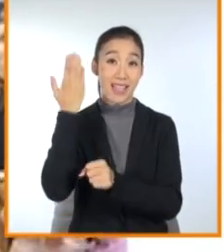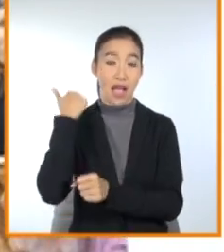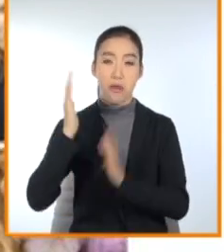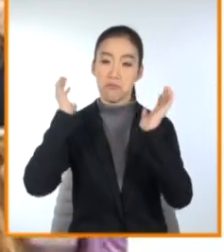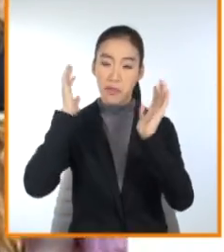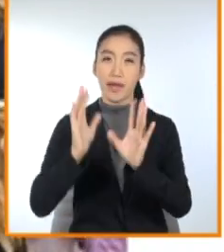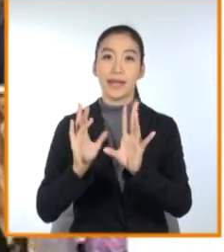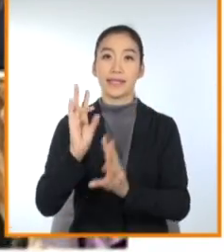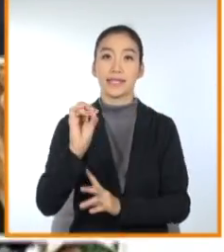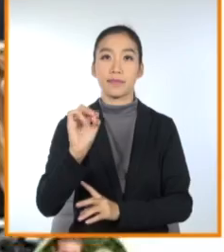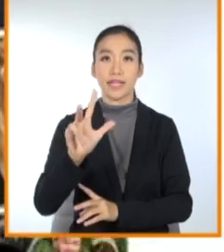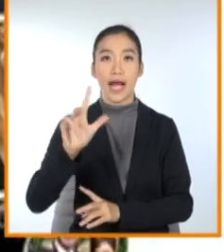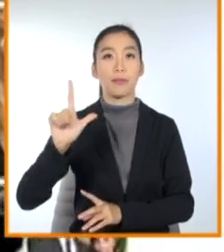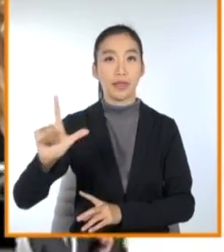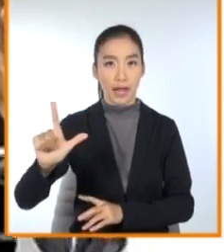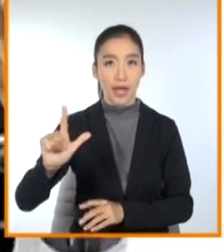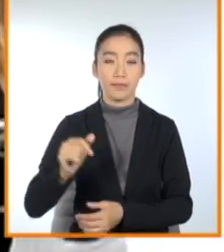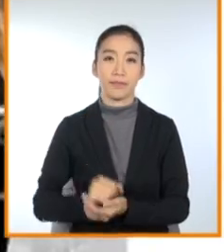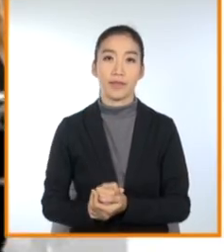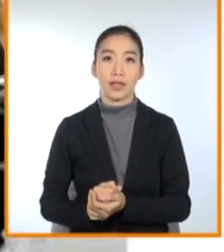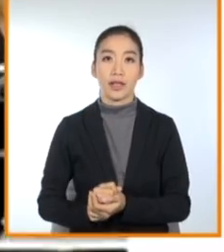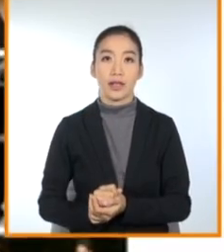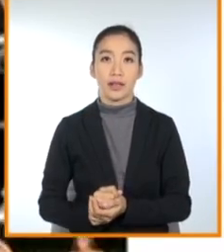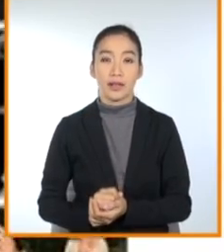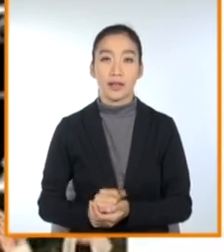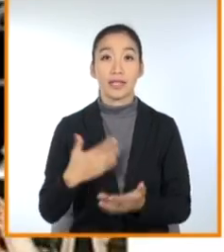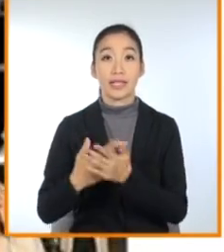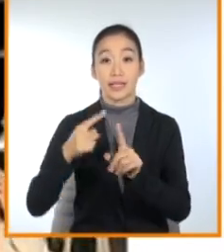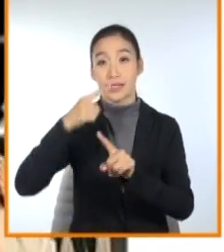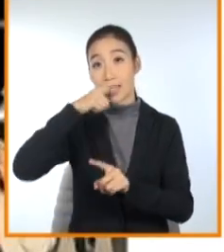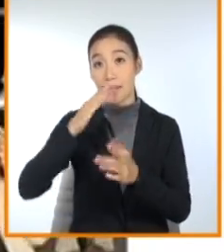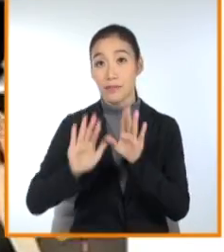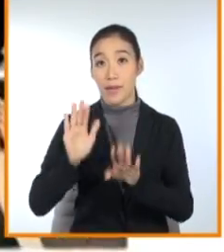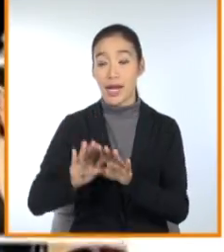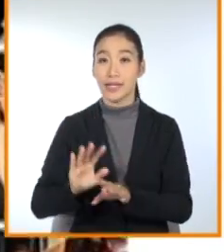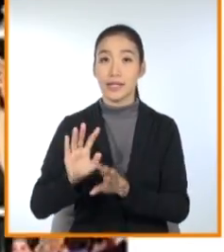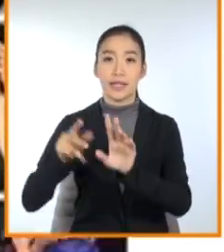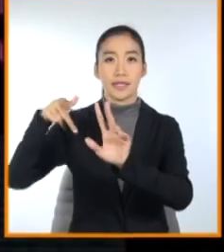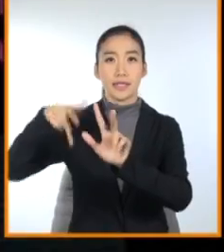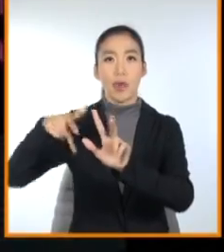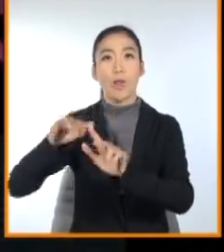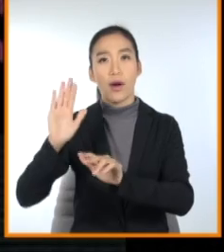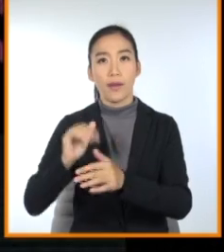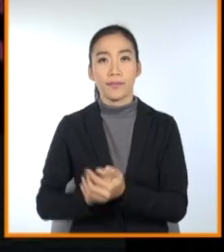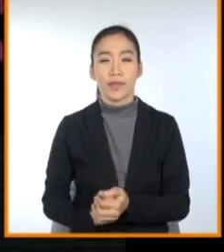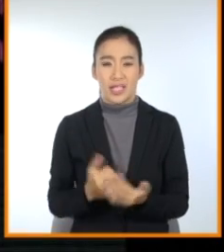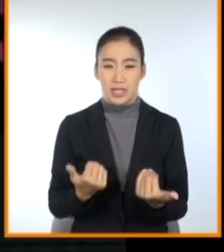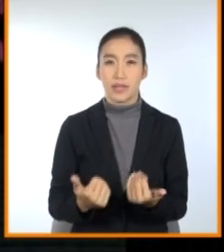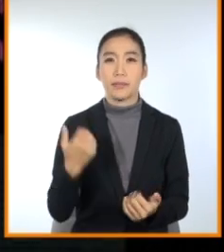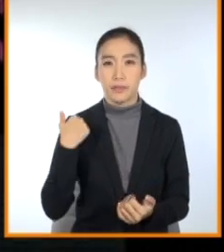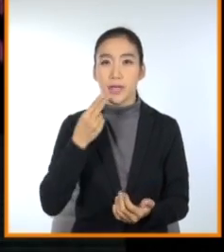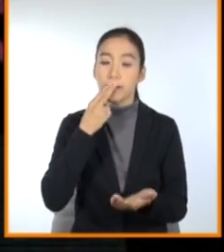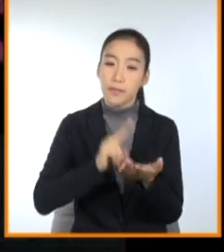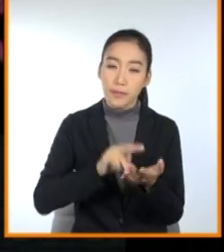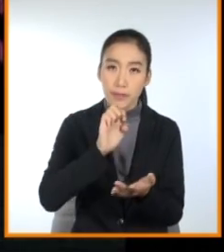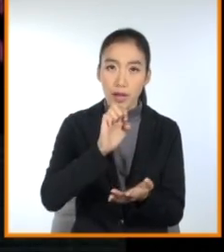นด์หรือ 3,647 ล้านบาทนอกจากนี้ Yahoo ยังมีสินทรัพย์อื่นๆตั้งแต่การสืบค้นอีเมลไป